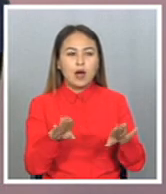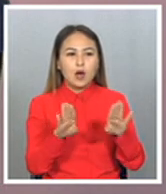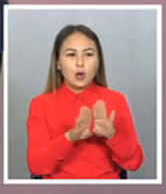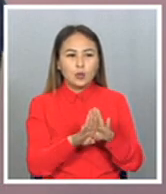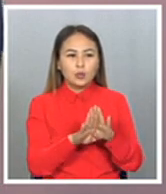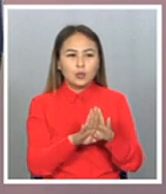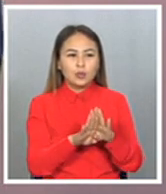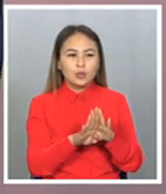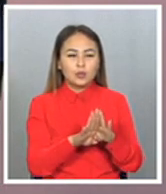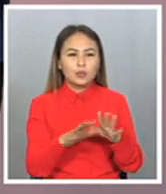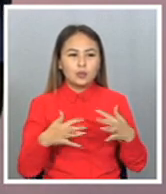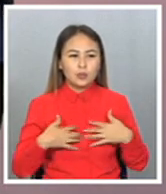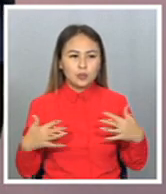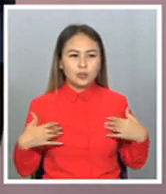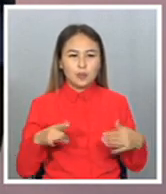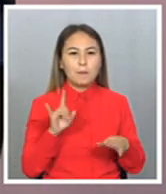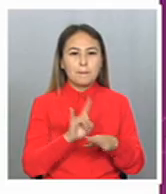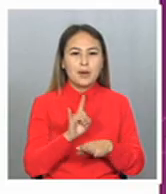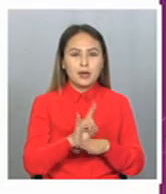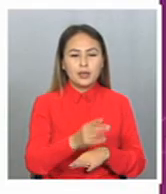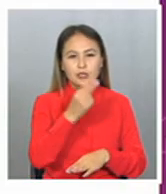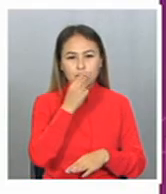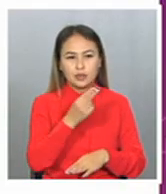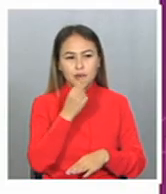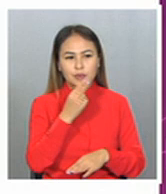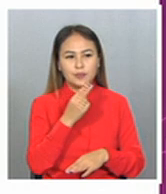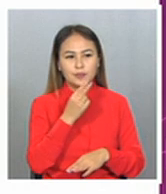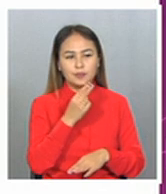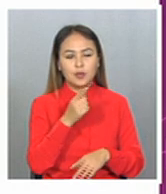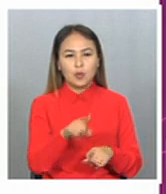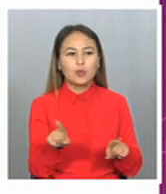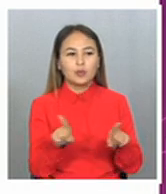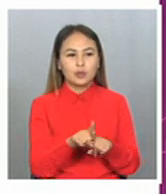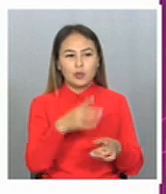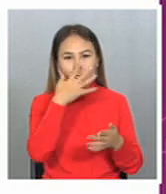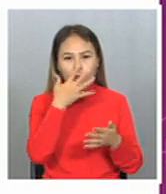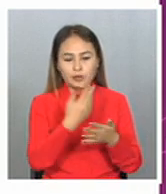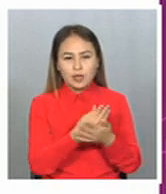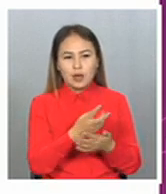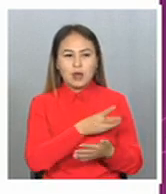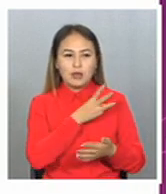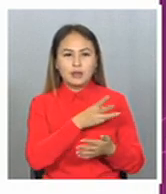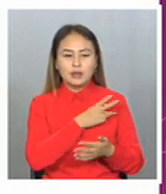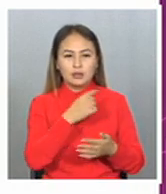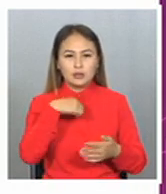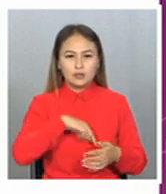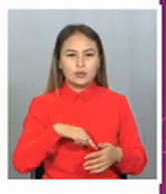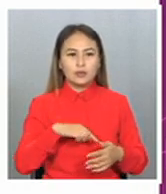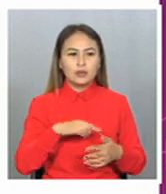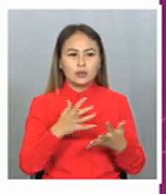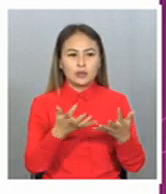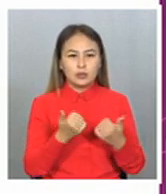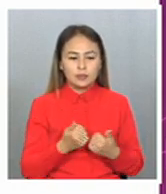бунақ денелінің бақа жейді. Ол да өзінің бойына энергия мен қоректік затты